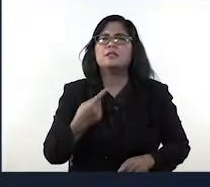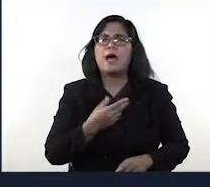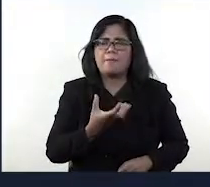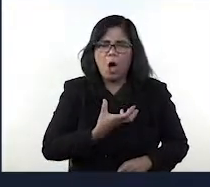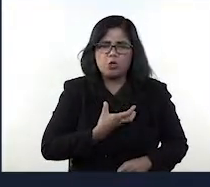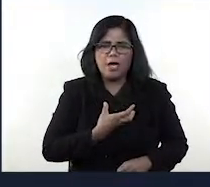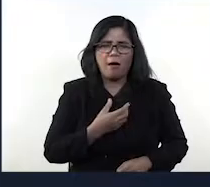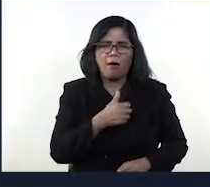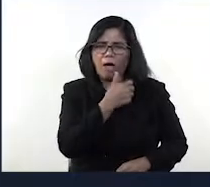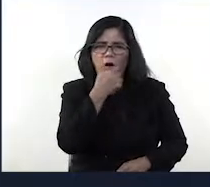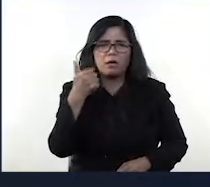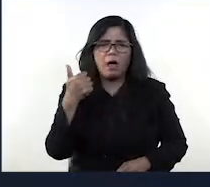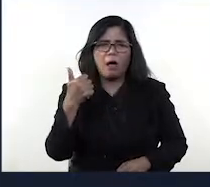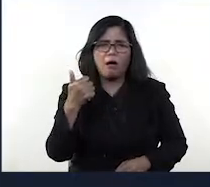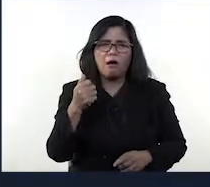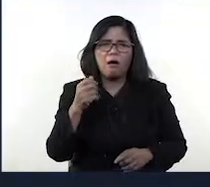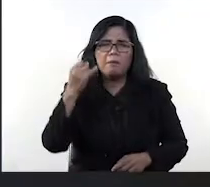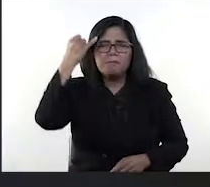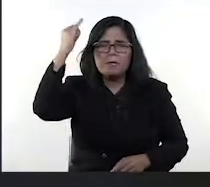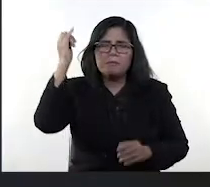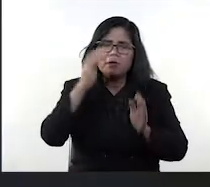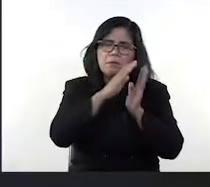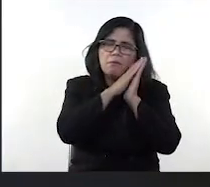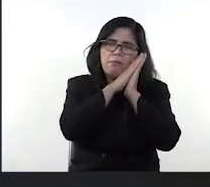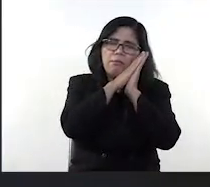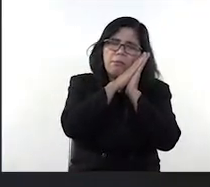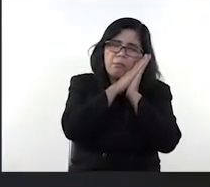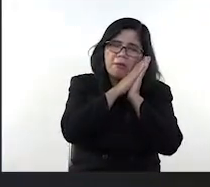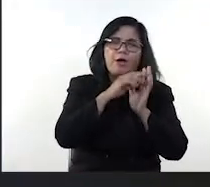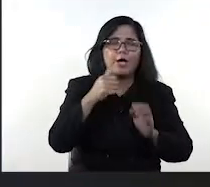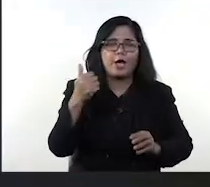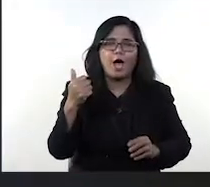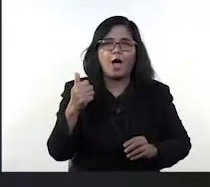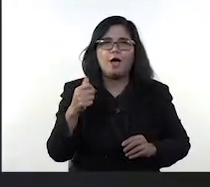mimpi kebangun mimpi tidur lagi Suruh siapa tahu mimpinya berlanjut